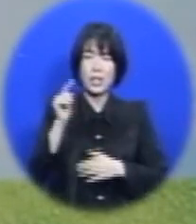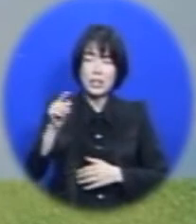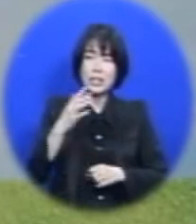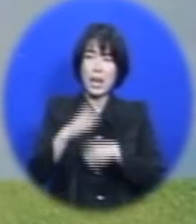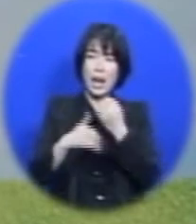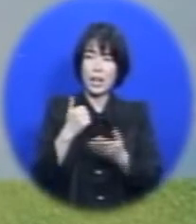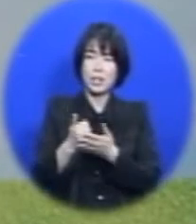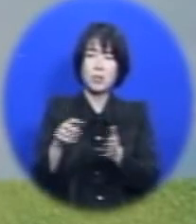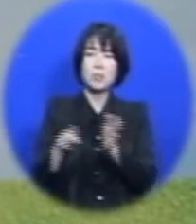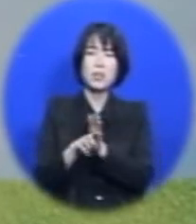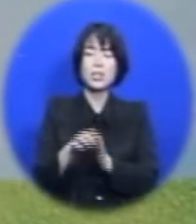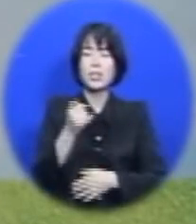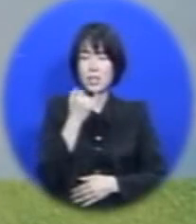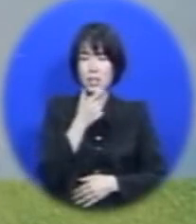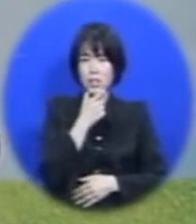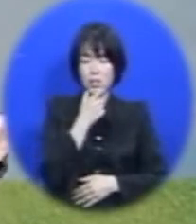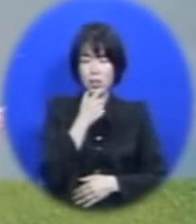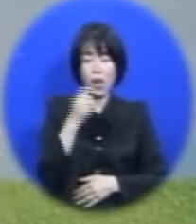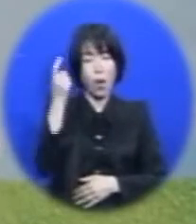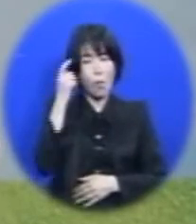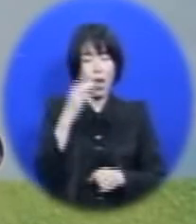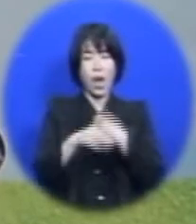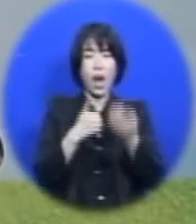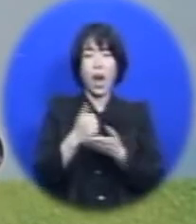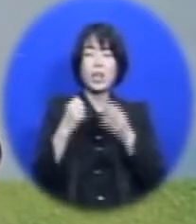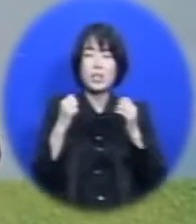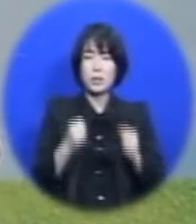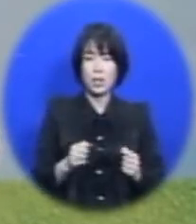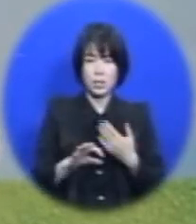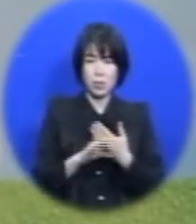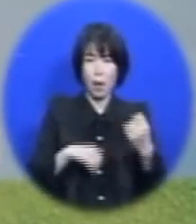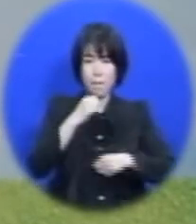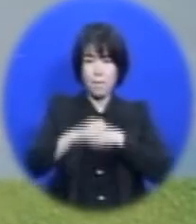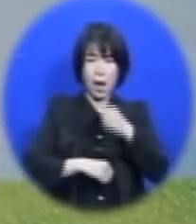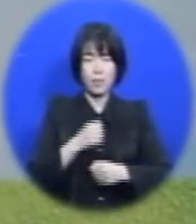왜? 하나님이 계시면 마음대로 못하니까.